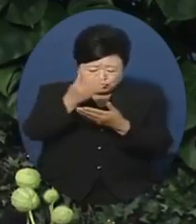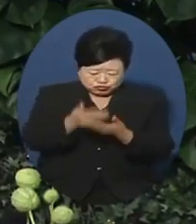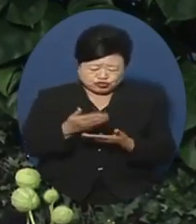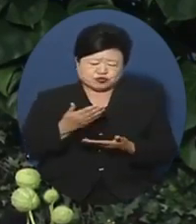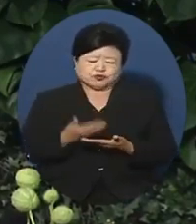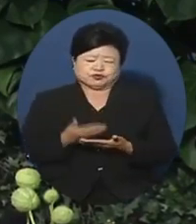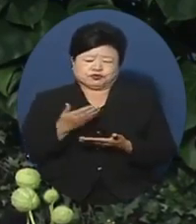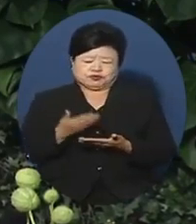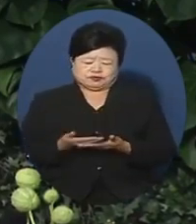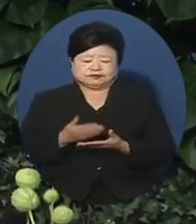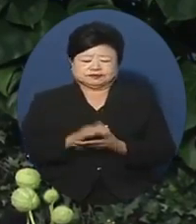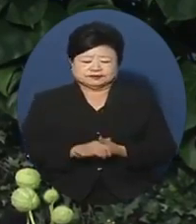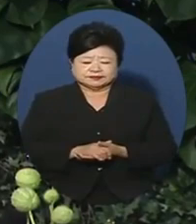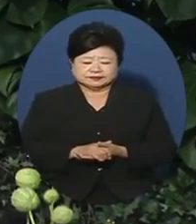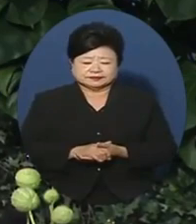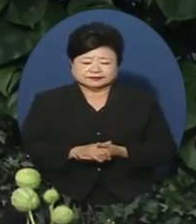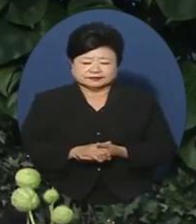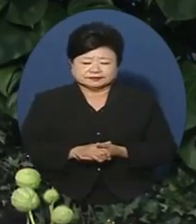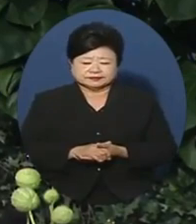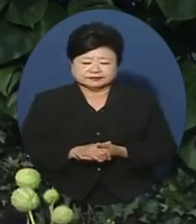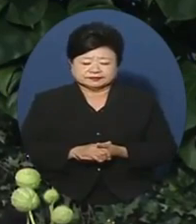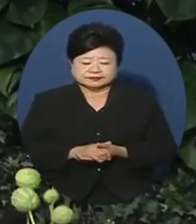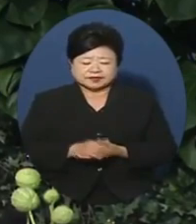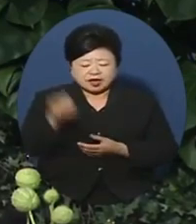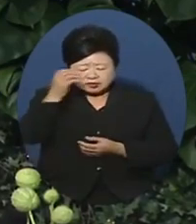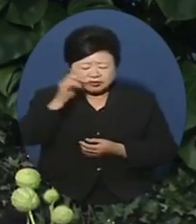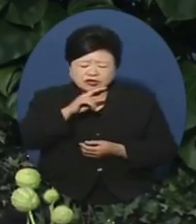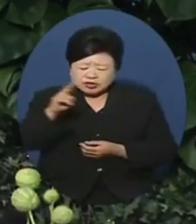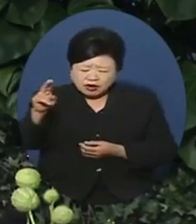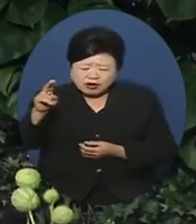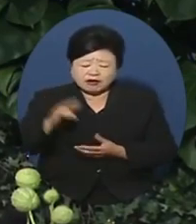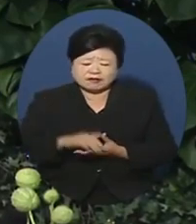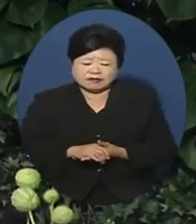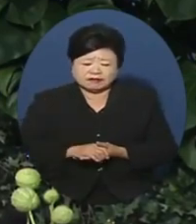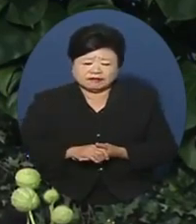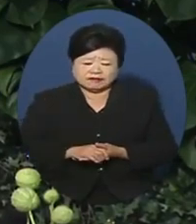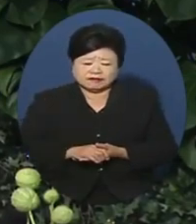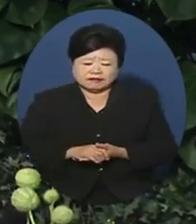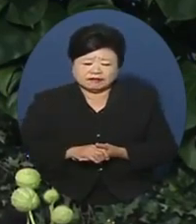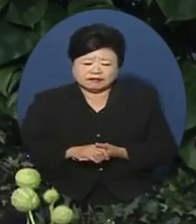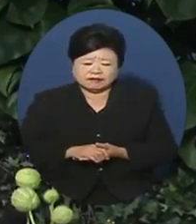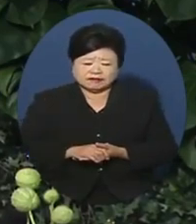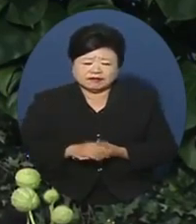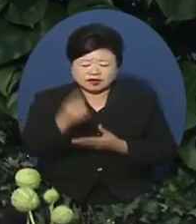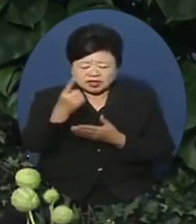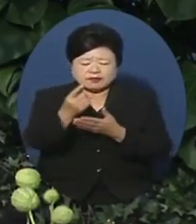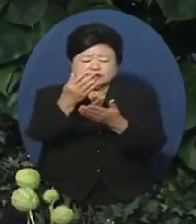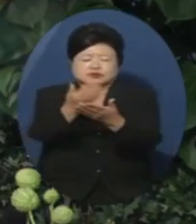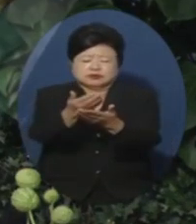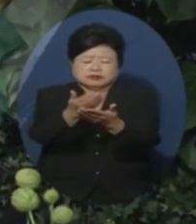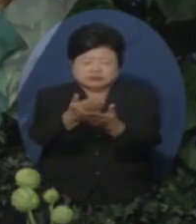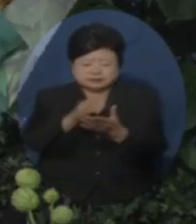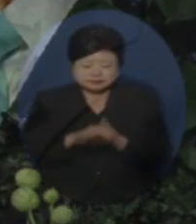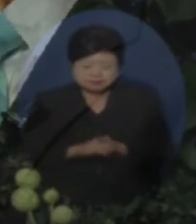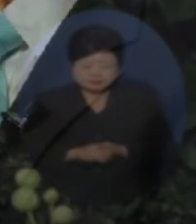부어주시옵소서. 성령이여 임하소서.